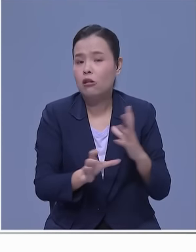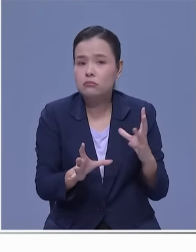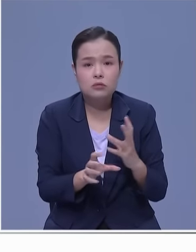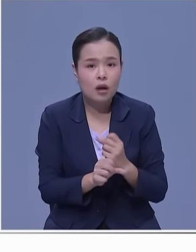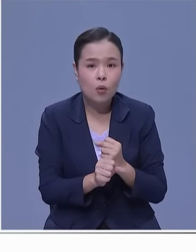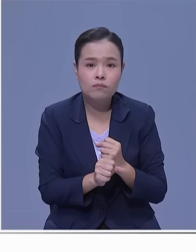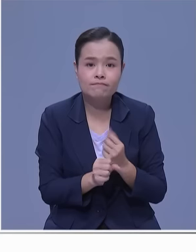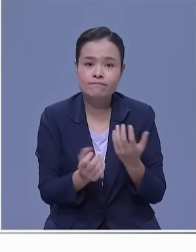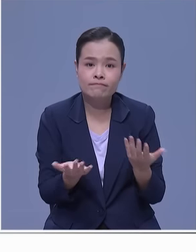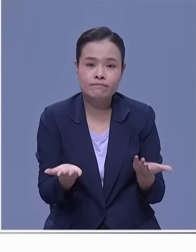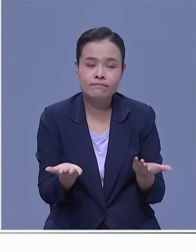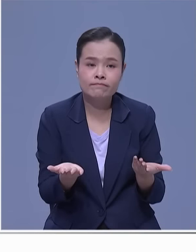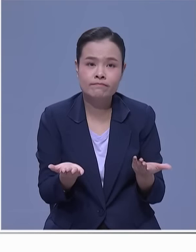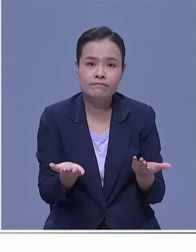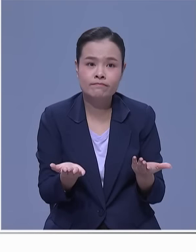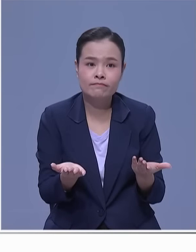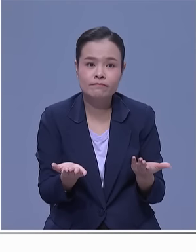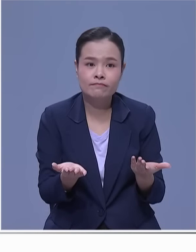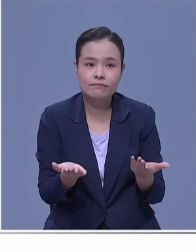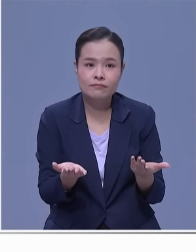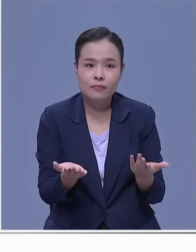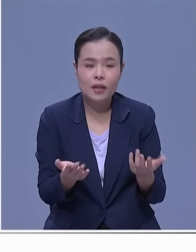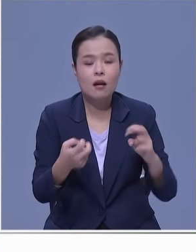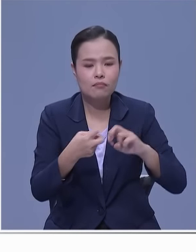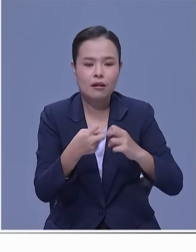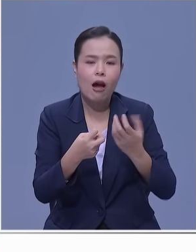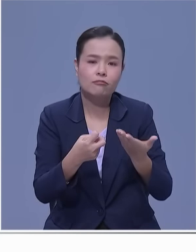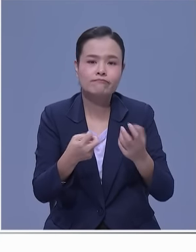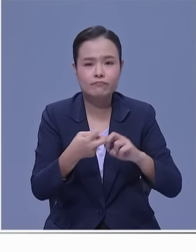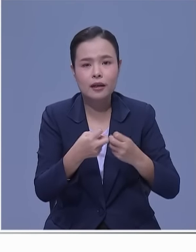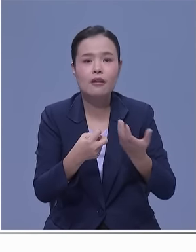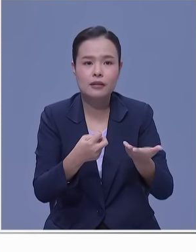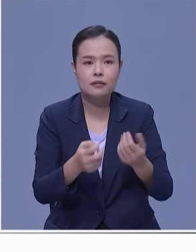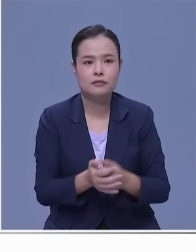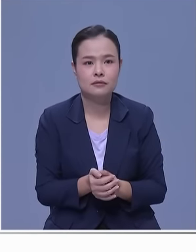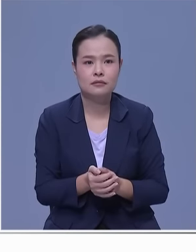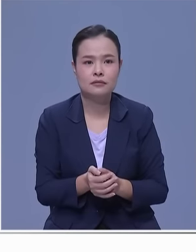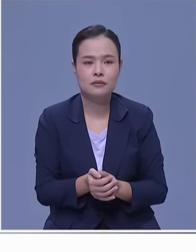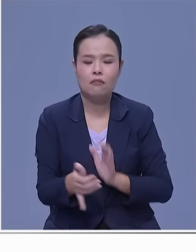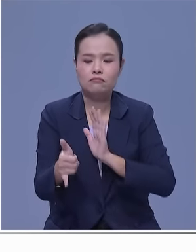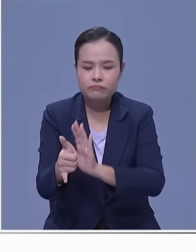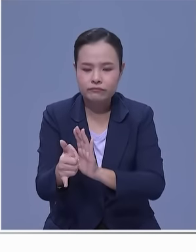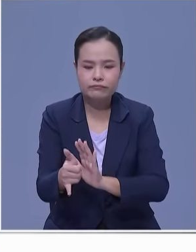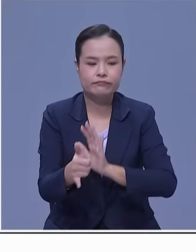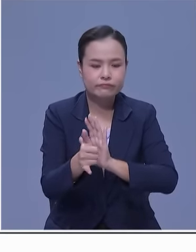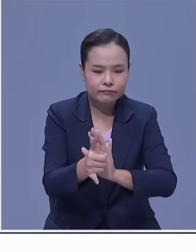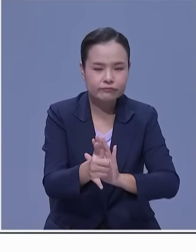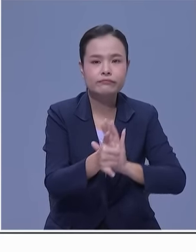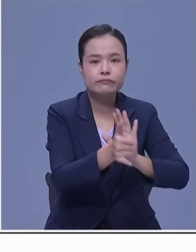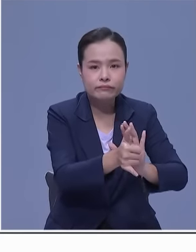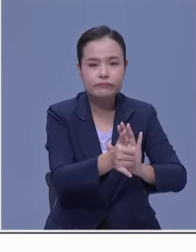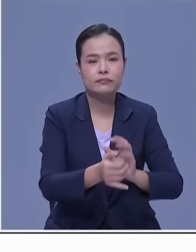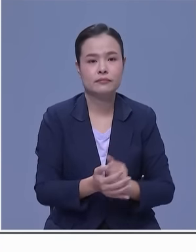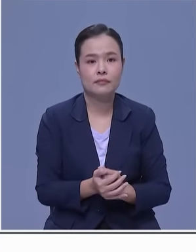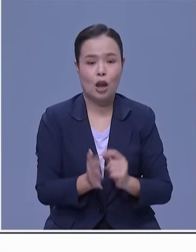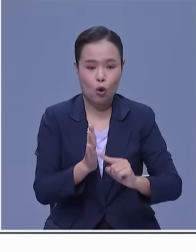ก็ต้องมาเจออะไรแบบนี้ก็มันก็ไล่เรียงกันไปทีละคนอยู่แล้วนะ คือไม่